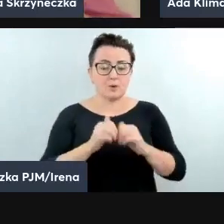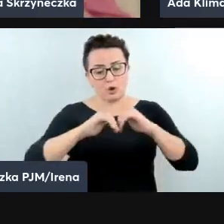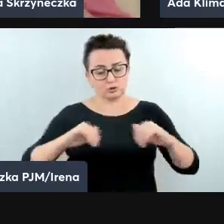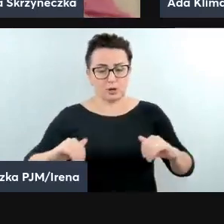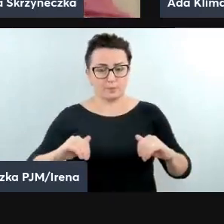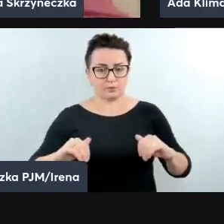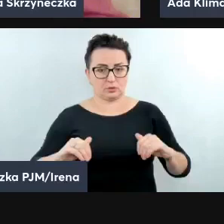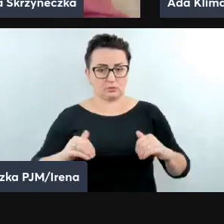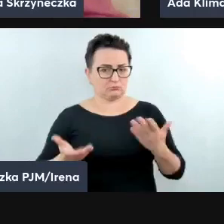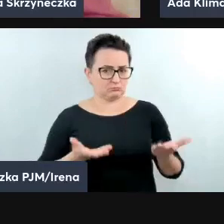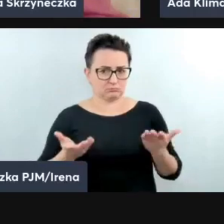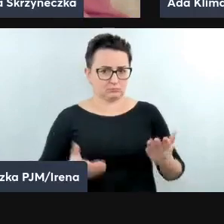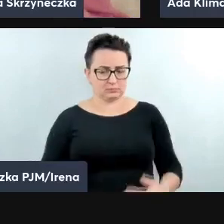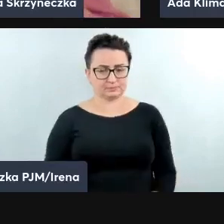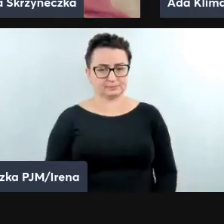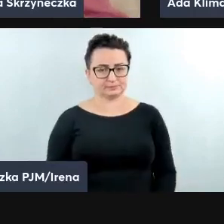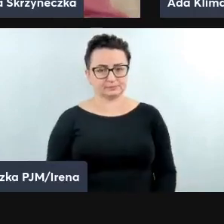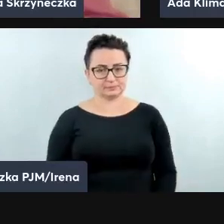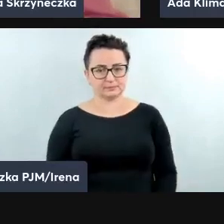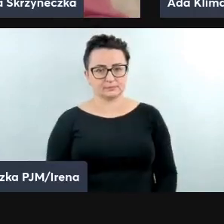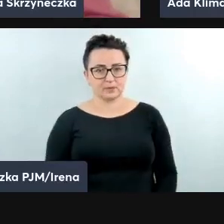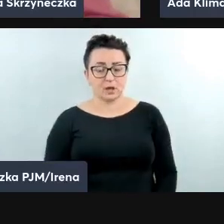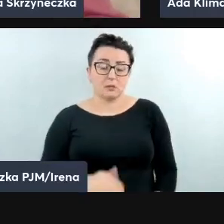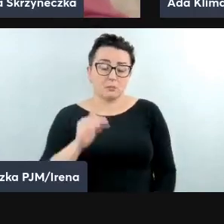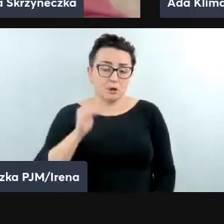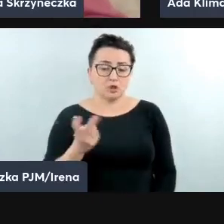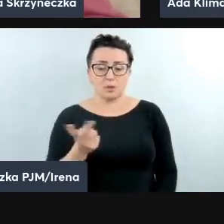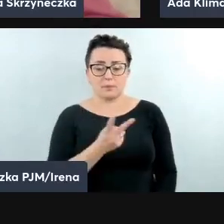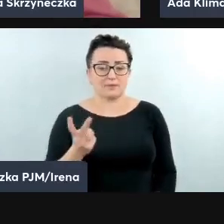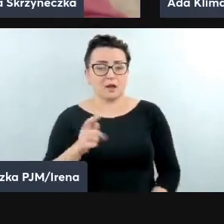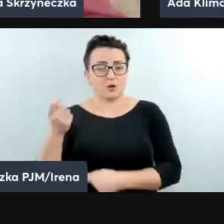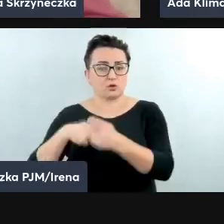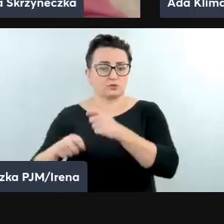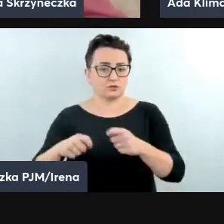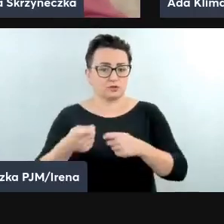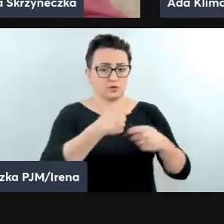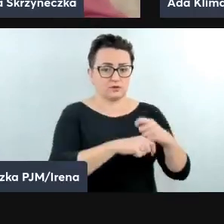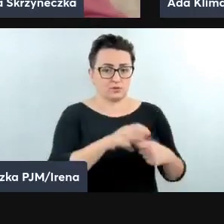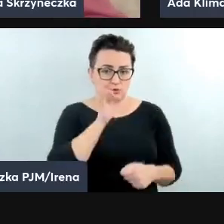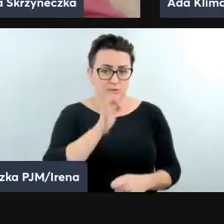oba wyjścia mogą być dobre, ale chciałam was dopytać, czy macie właśnie